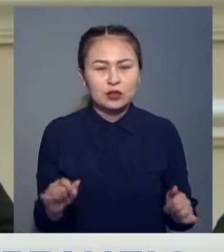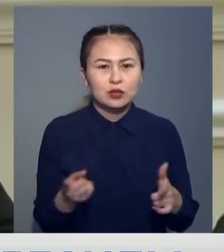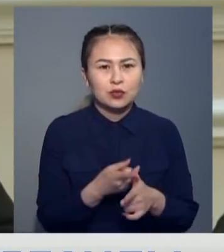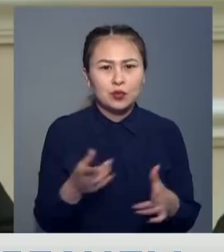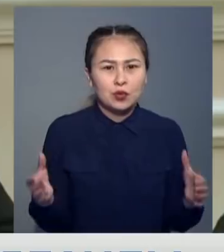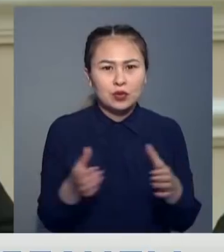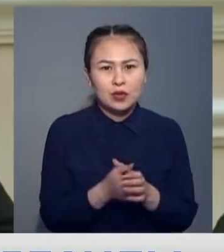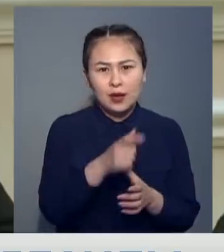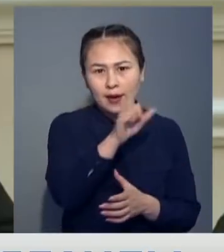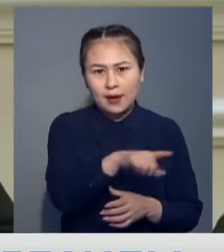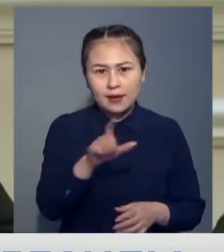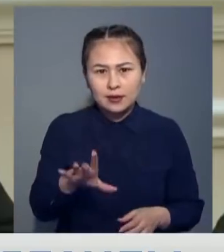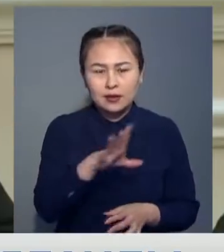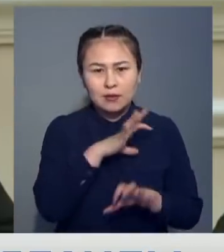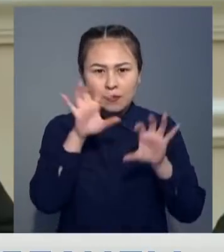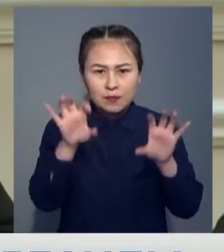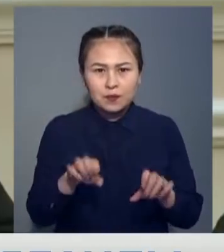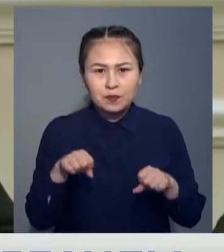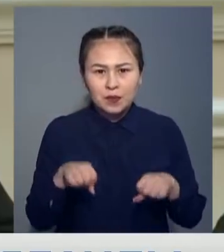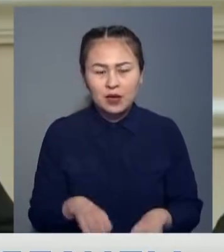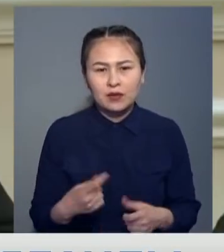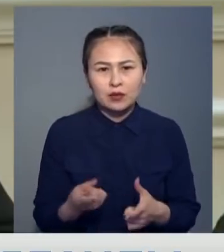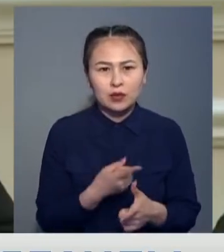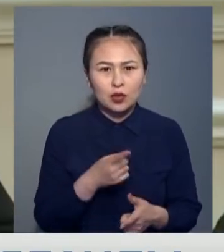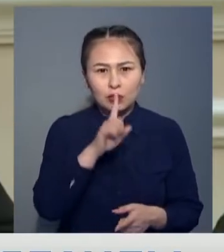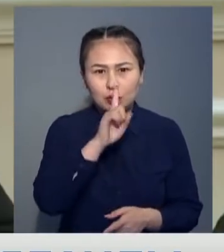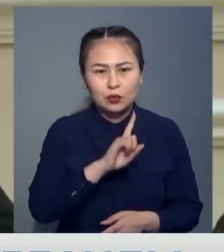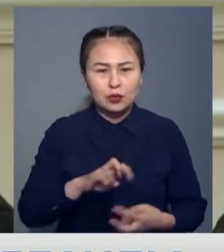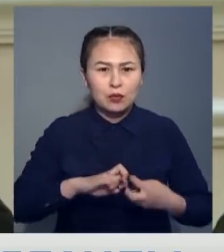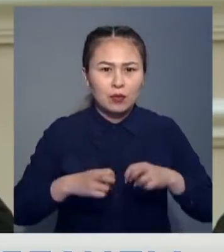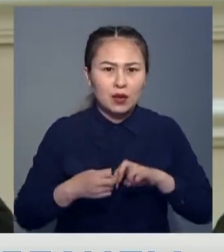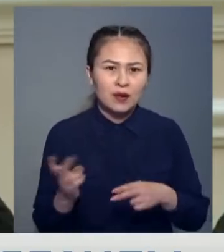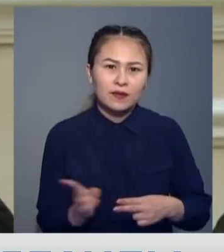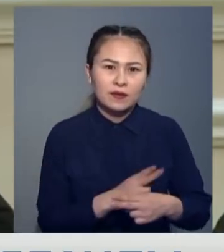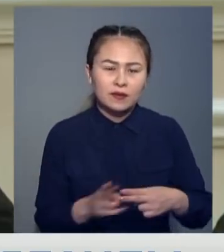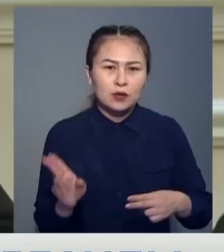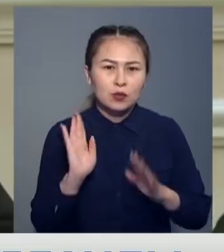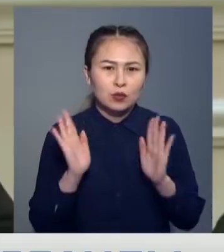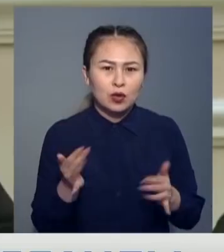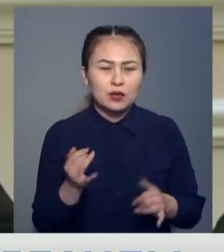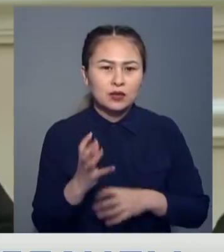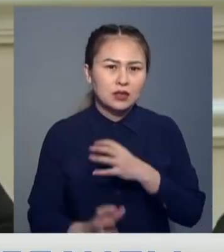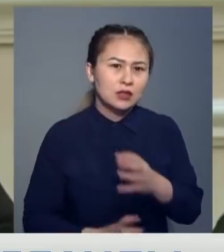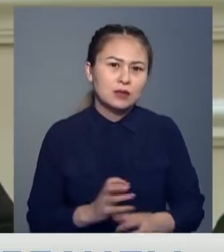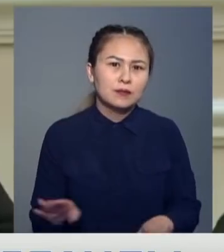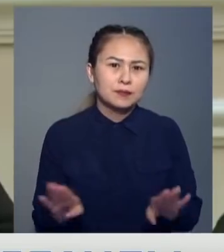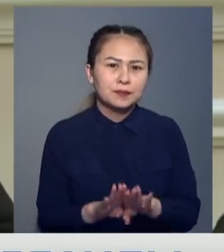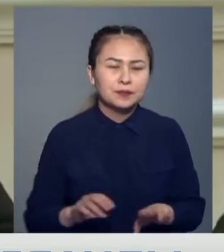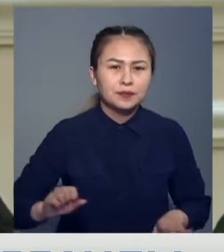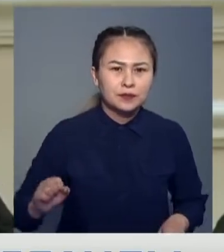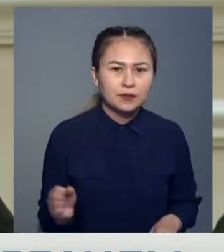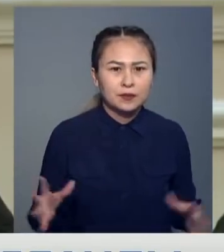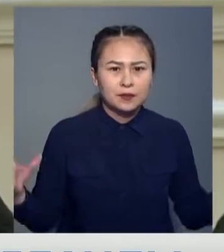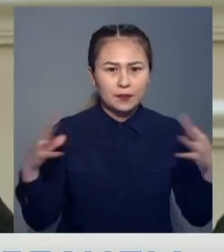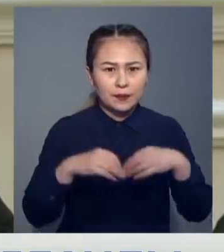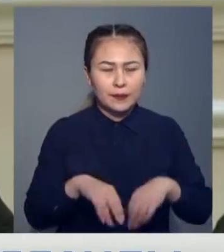жағдай азаматтардың конституциялық құқығына қол сұқпайды. Біз вируспен күресті күшейтпекпіз. Халықаралық әріптестерімізбен бірігіп